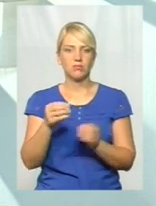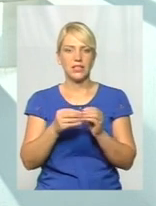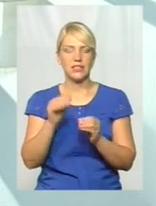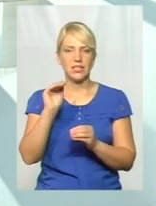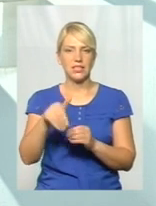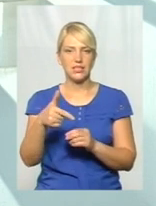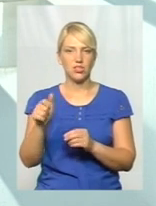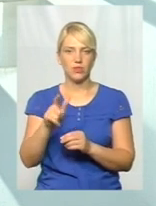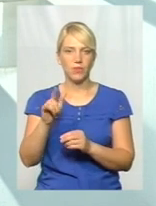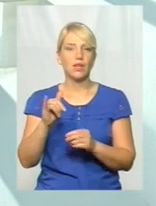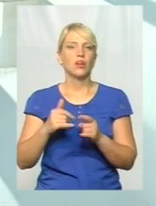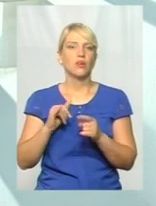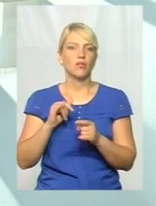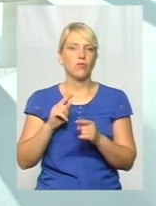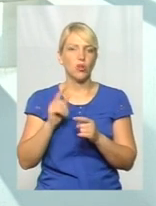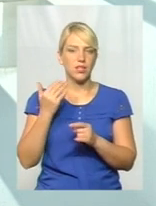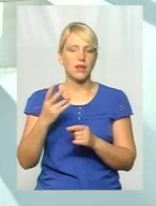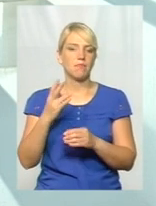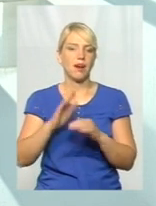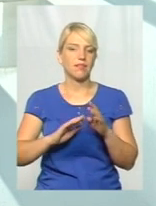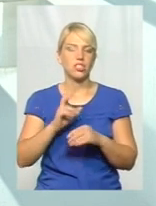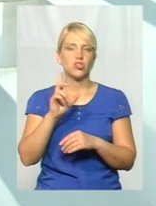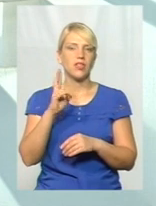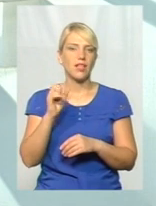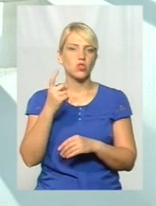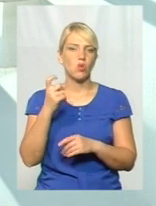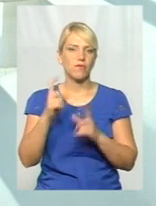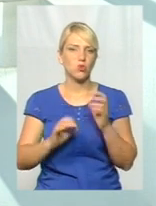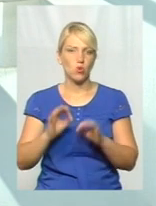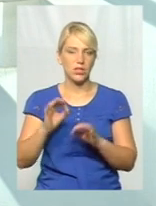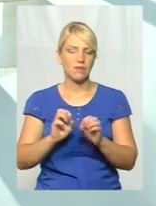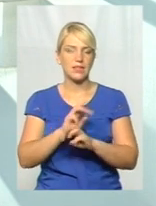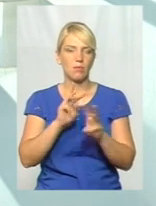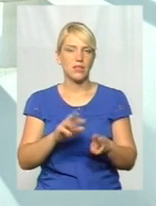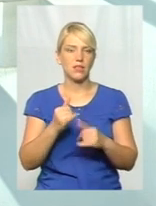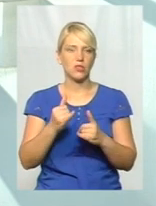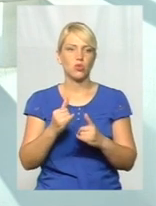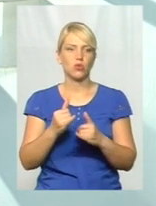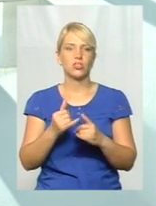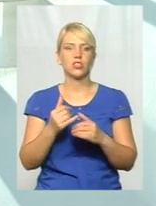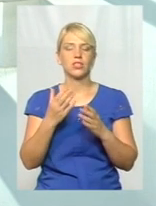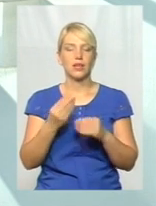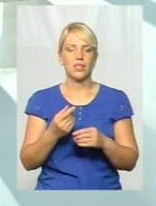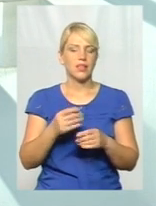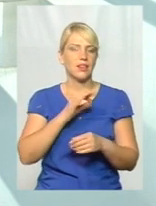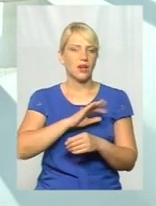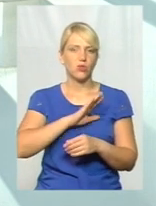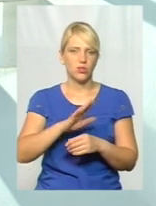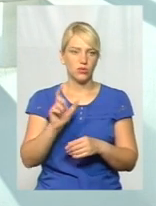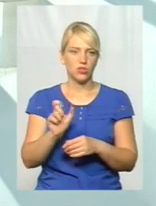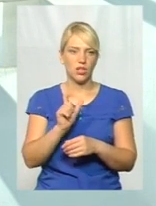них практично вони на 100% забезпечені, або просто на сьогоднішній день даний споживач газом не користується, йому просто